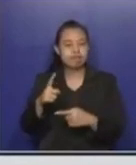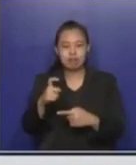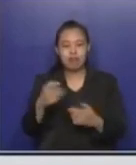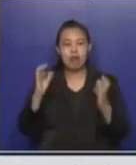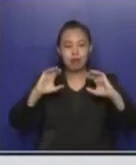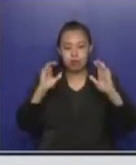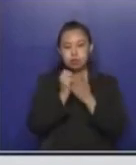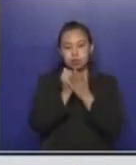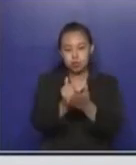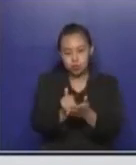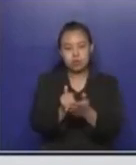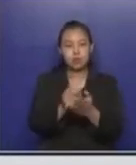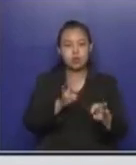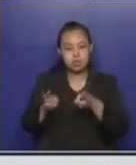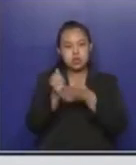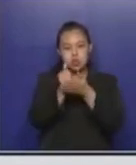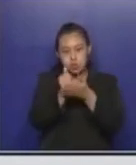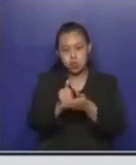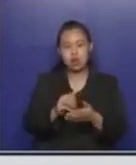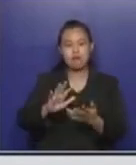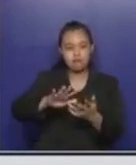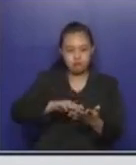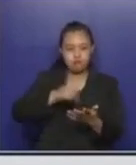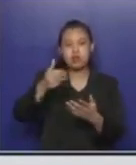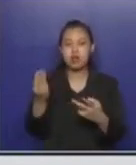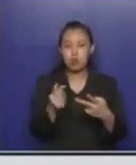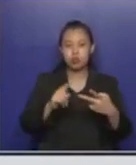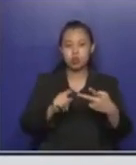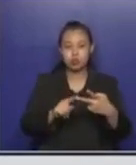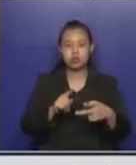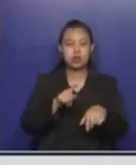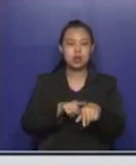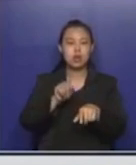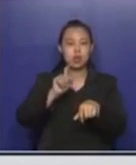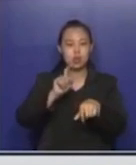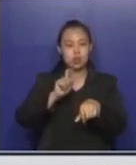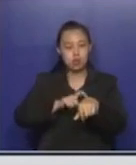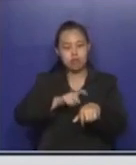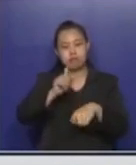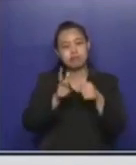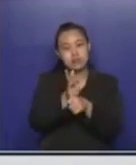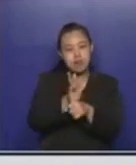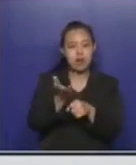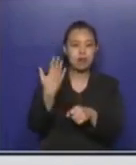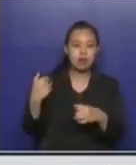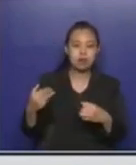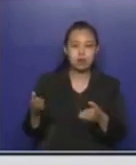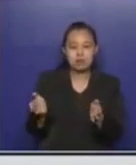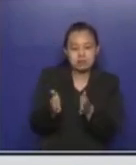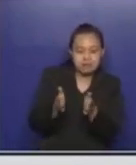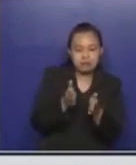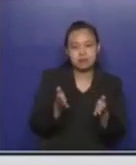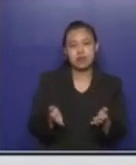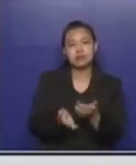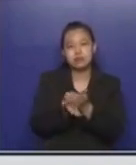ช่วยมีมาตรการช่วยให้เขาลุกขึ้นได้เร็วนะคะจากเดิมที่ใช้เวลา3ปีท่านช่วยร่นระยะเวลานี้